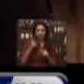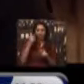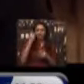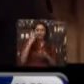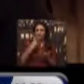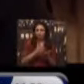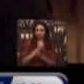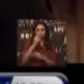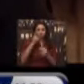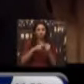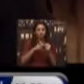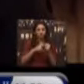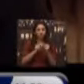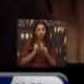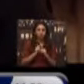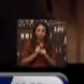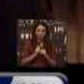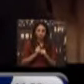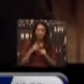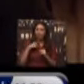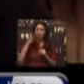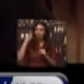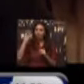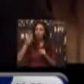ما اعملوش يعني.